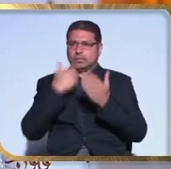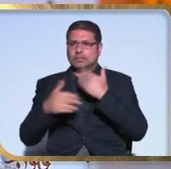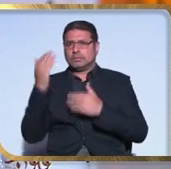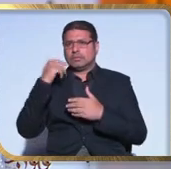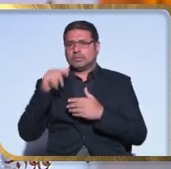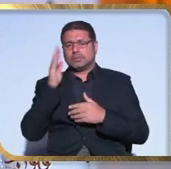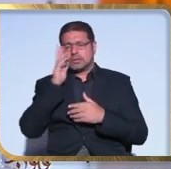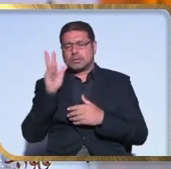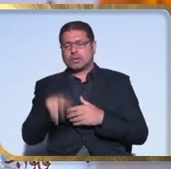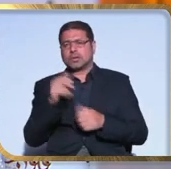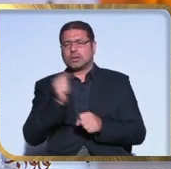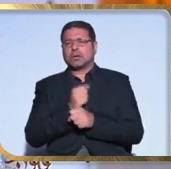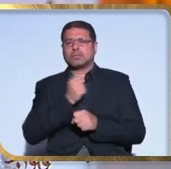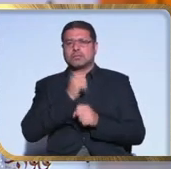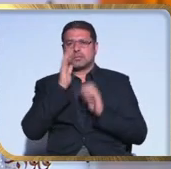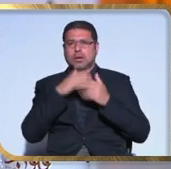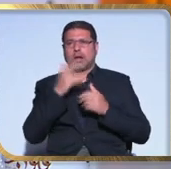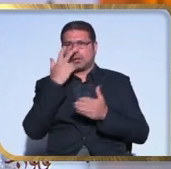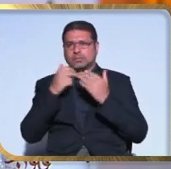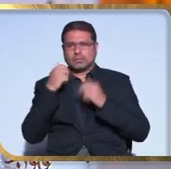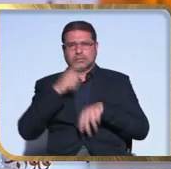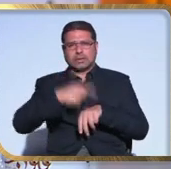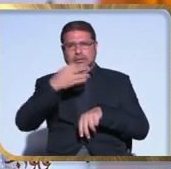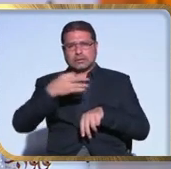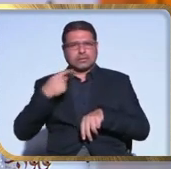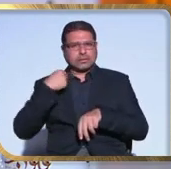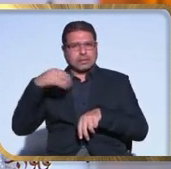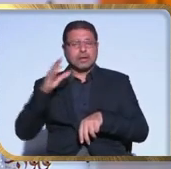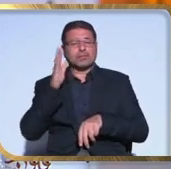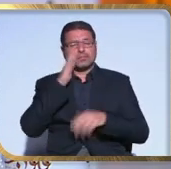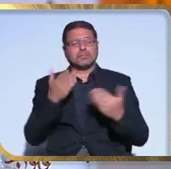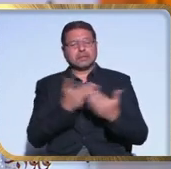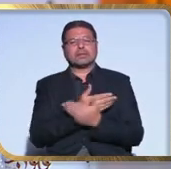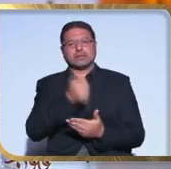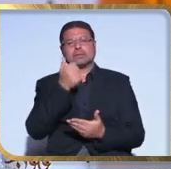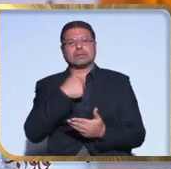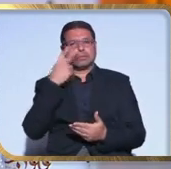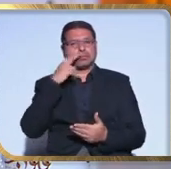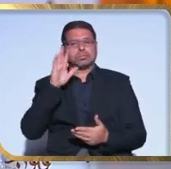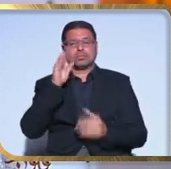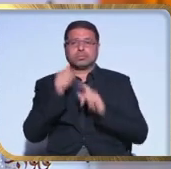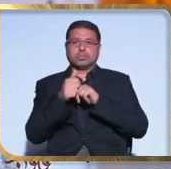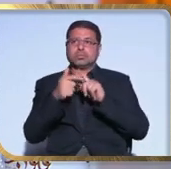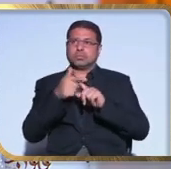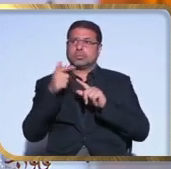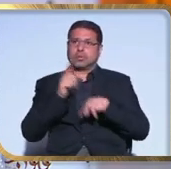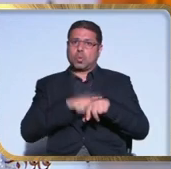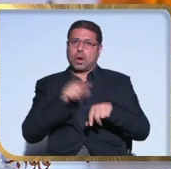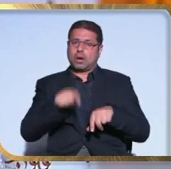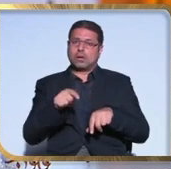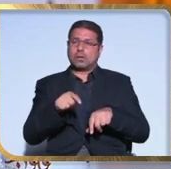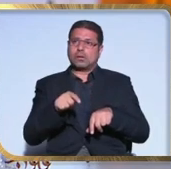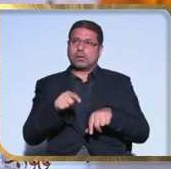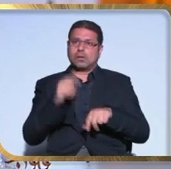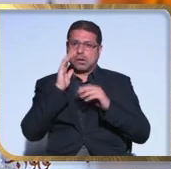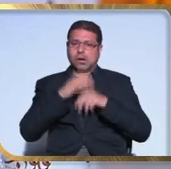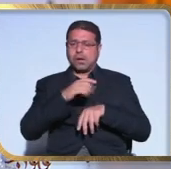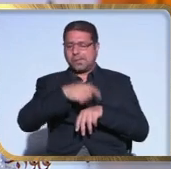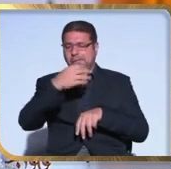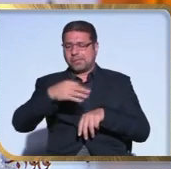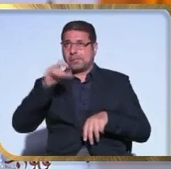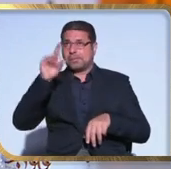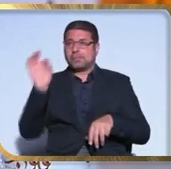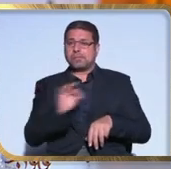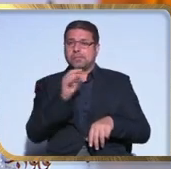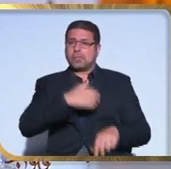من اداء هذه الصلوات على وقتها لان انا اخطات في حاجتين في وقت ان الصلاه كانت على